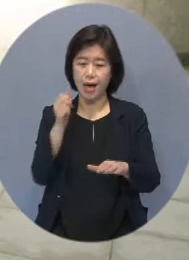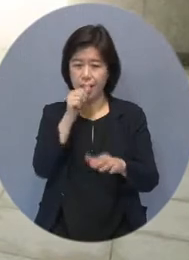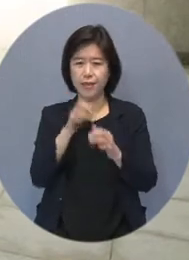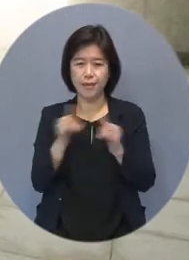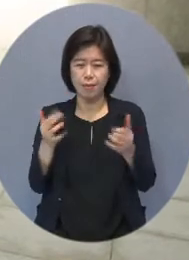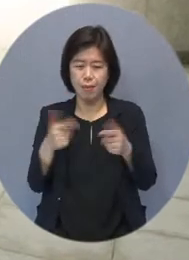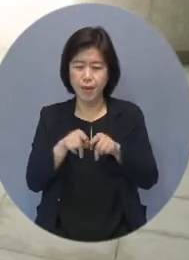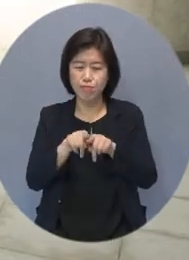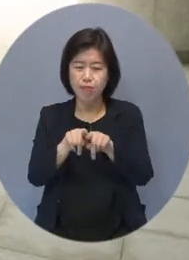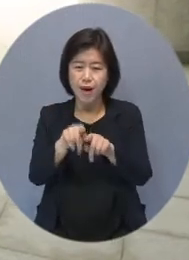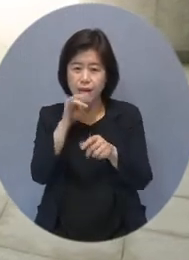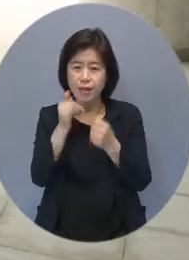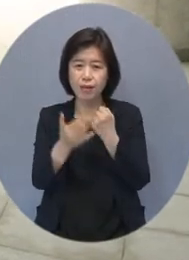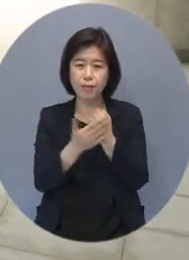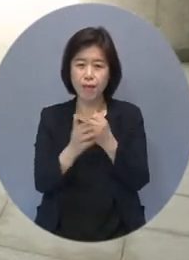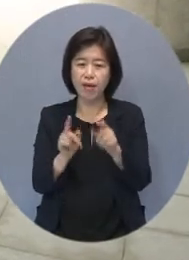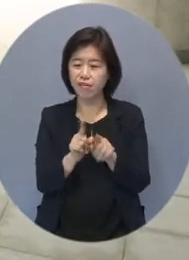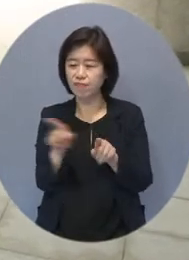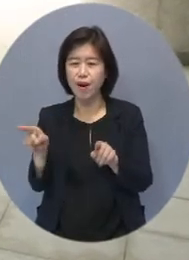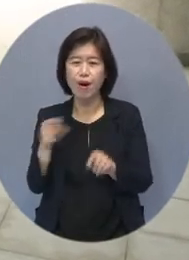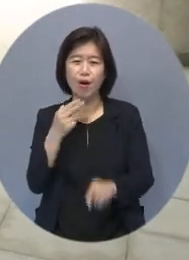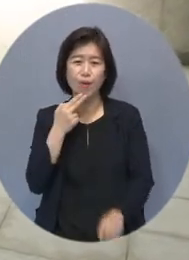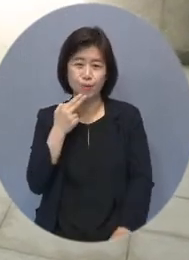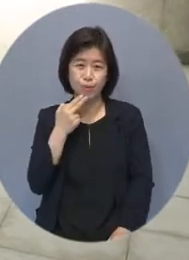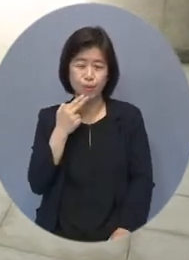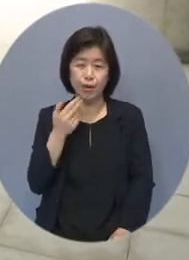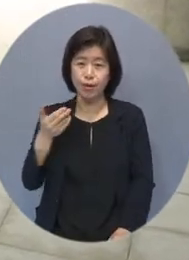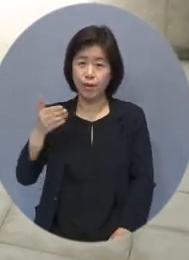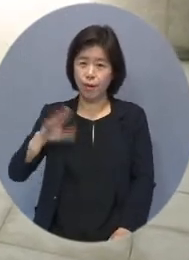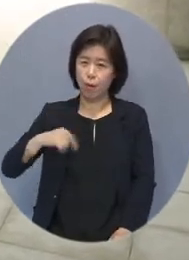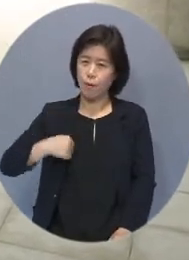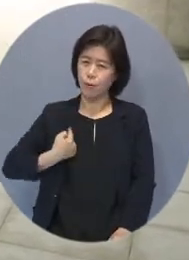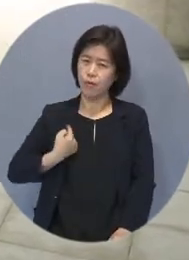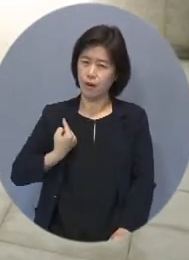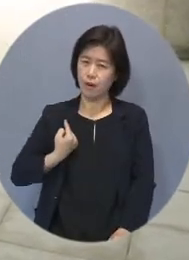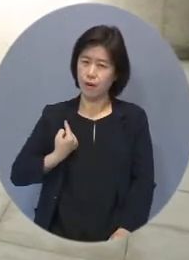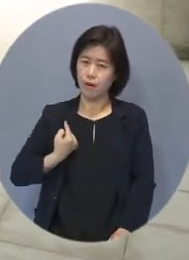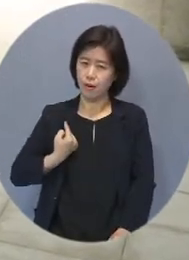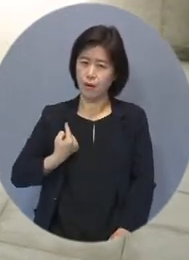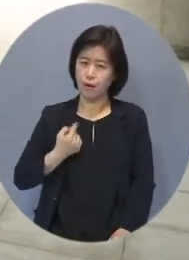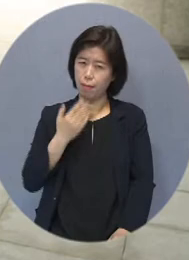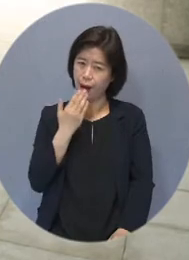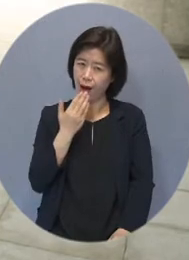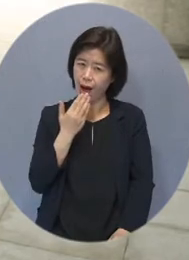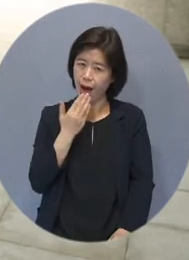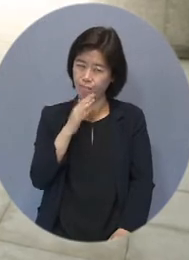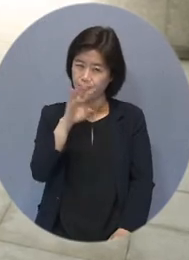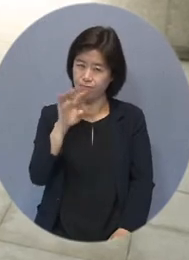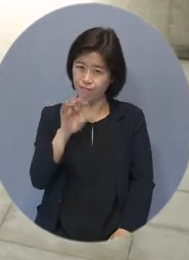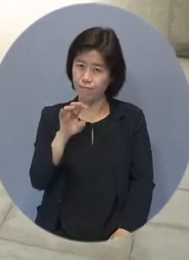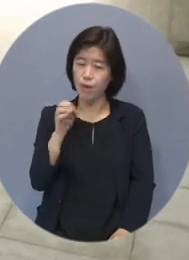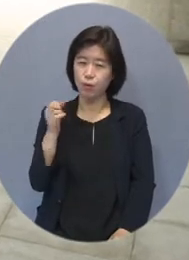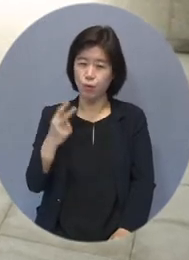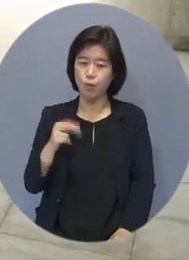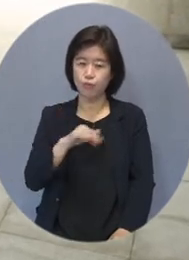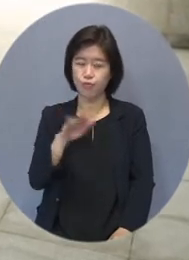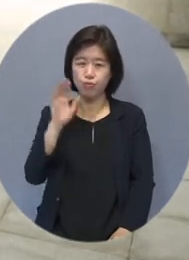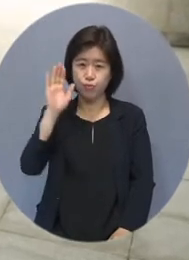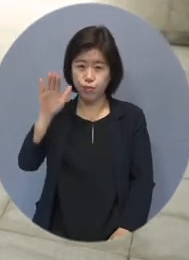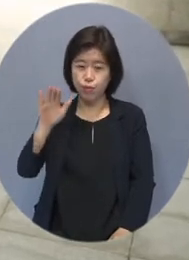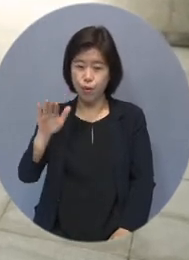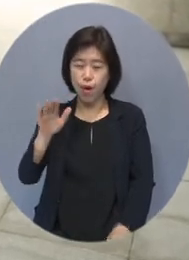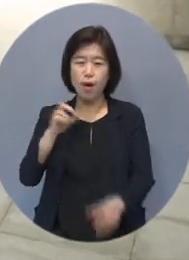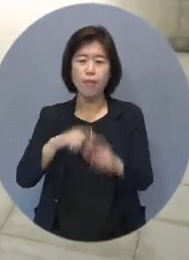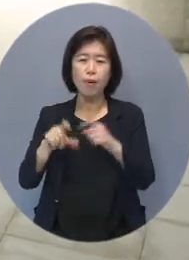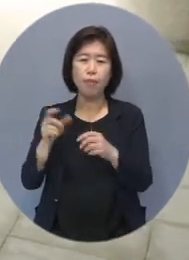이제 벗어나지 않고 잘 오고 있거든요. 근데 실제로 여기서 좀 더 저희가 작업을 해야 된다면 이